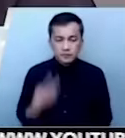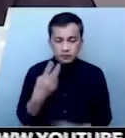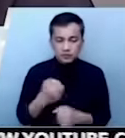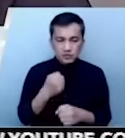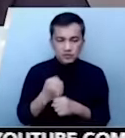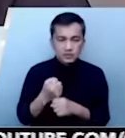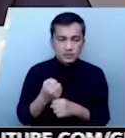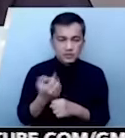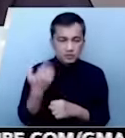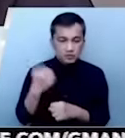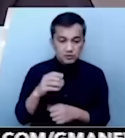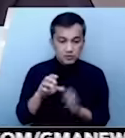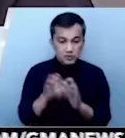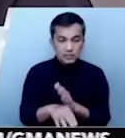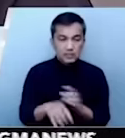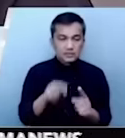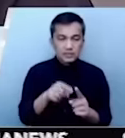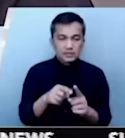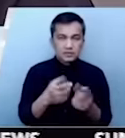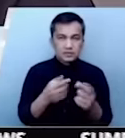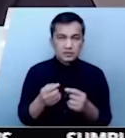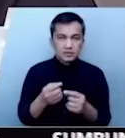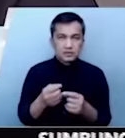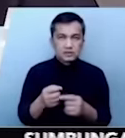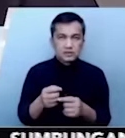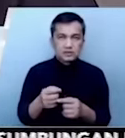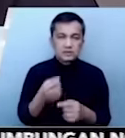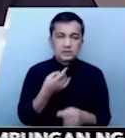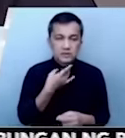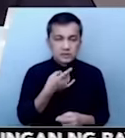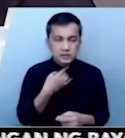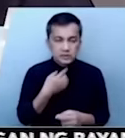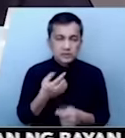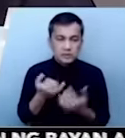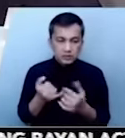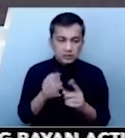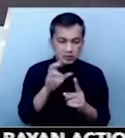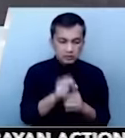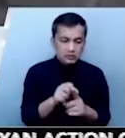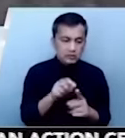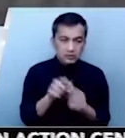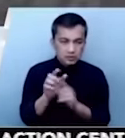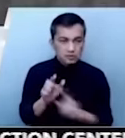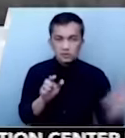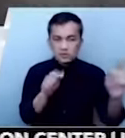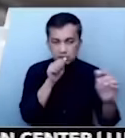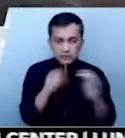actually. Doon nila ginawa yung kahalayan at ngayon lang natin nahuli dahil nagtago nga sila.